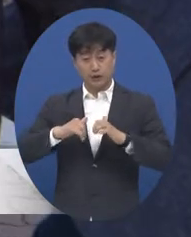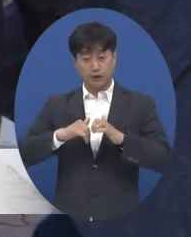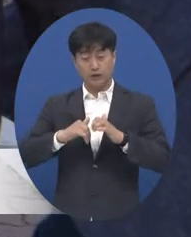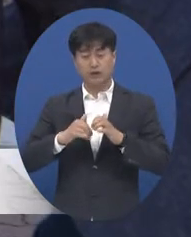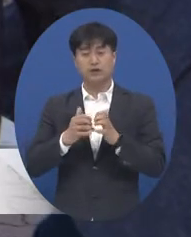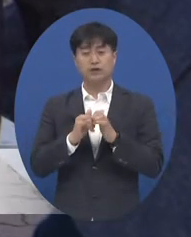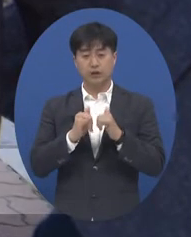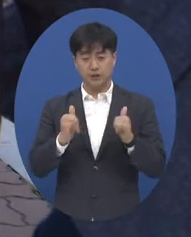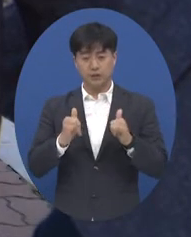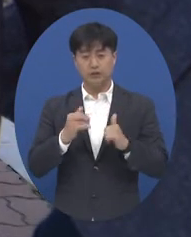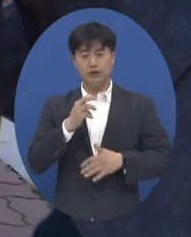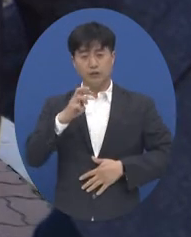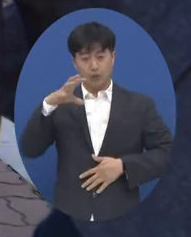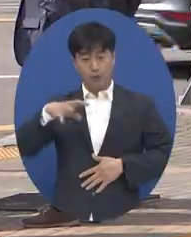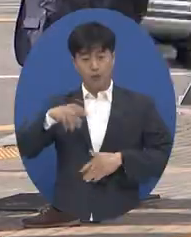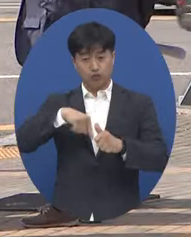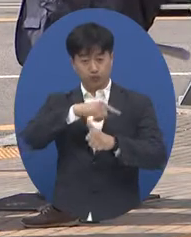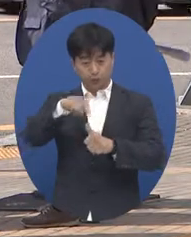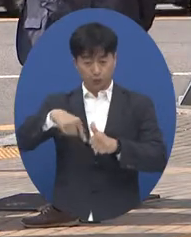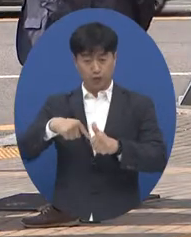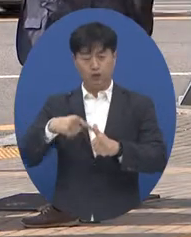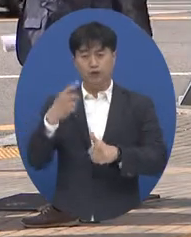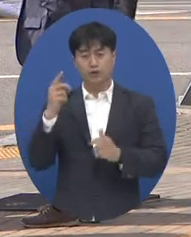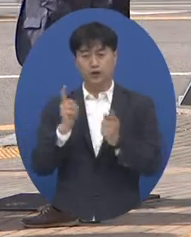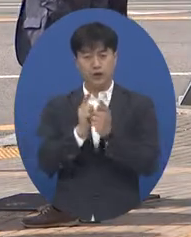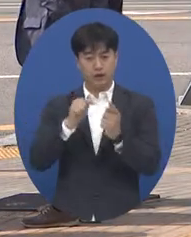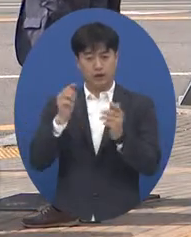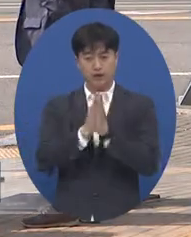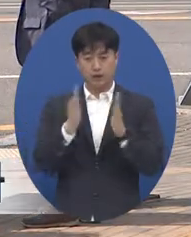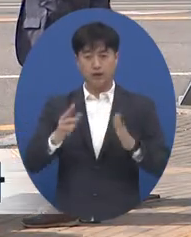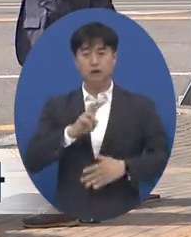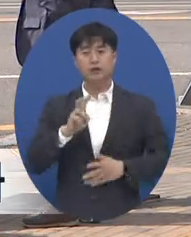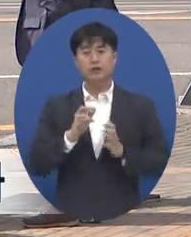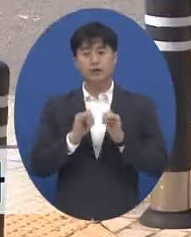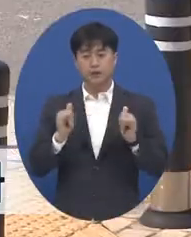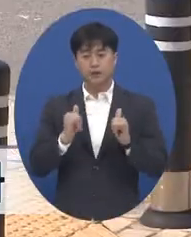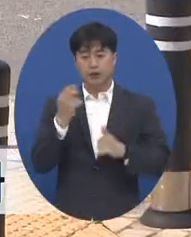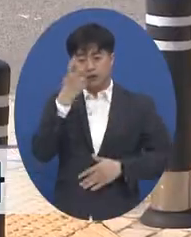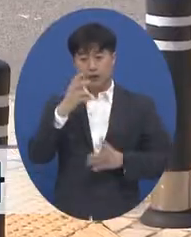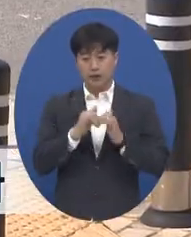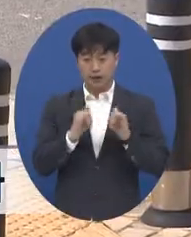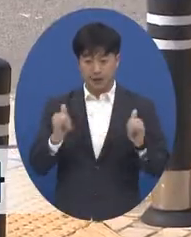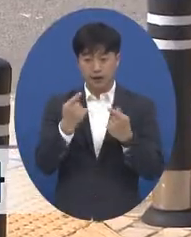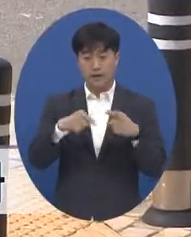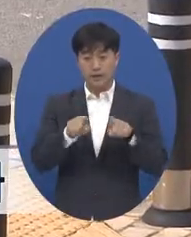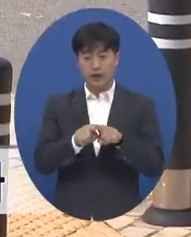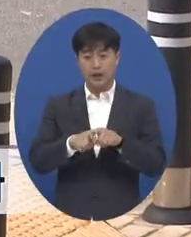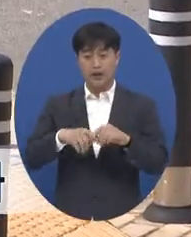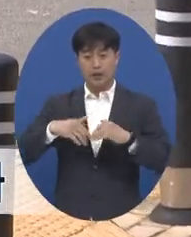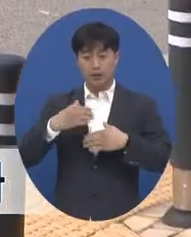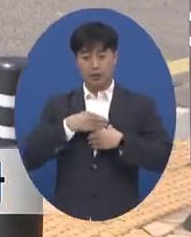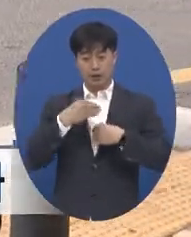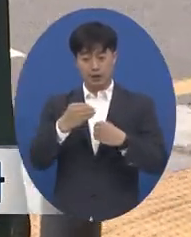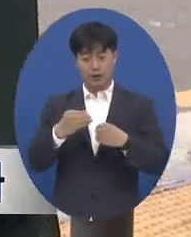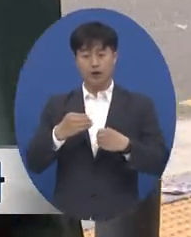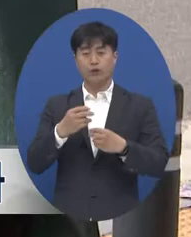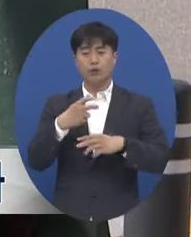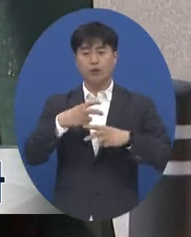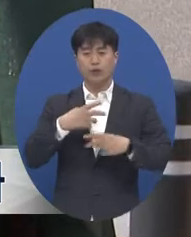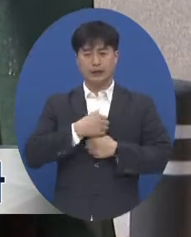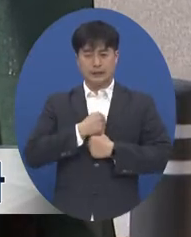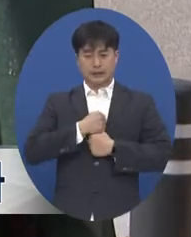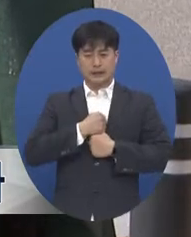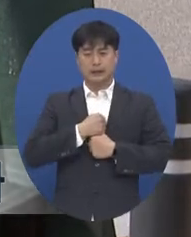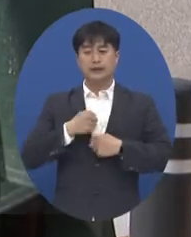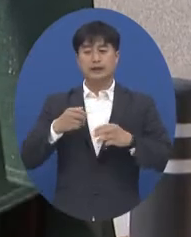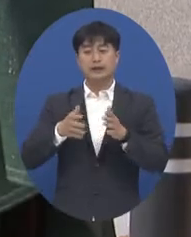30개소에 주변 도로를 대상으로 실시됐습니다. 20명의 시민 감사관과 함께 이동 편의시설과 교통안전시설을